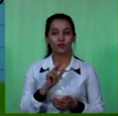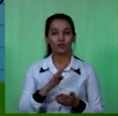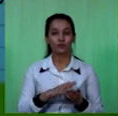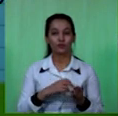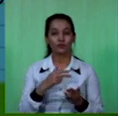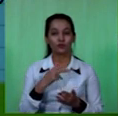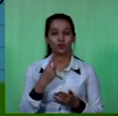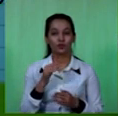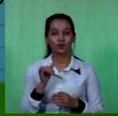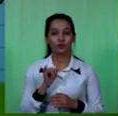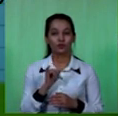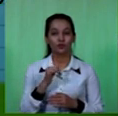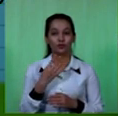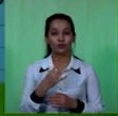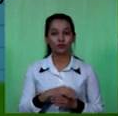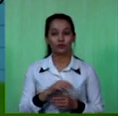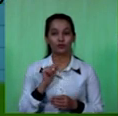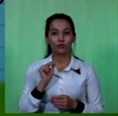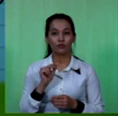932 bilan 4 ning ko'paytmasi